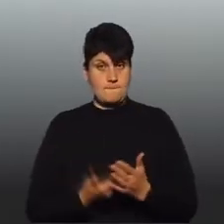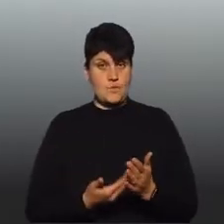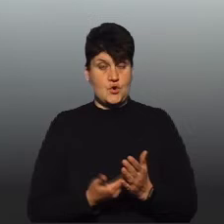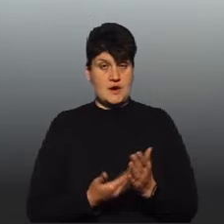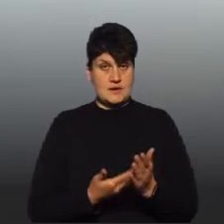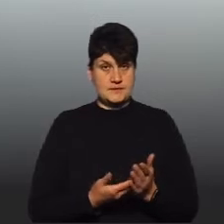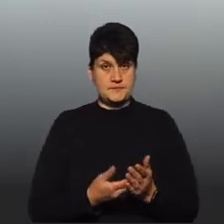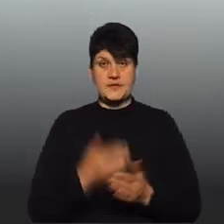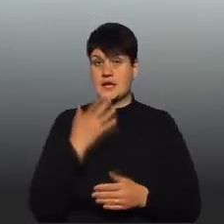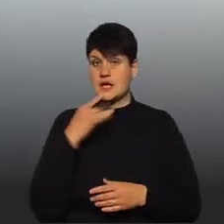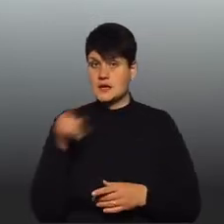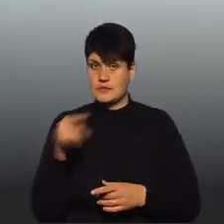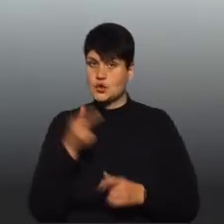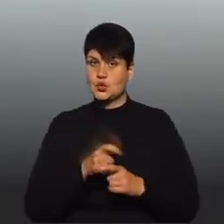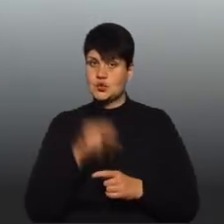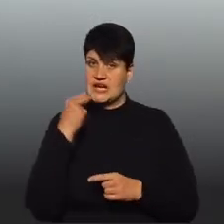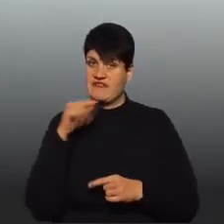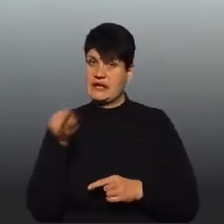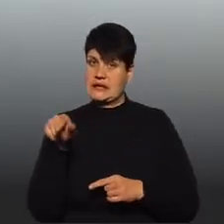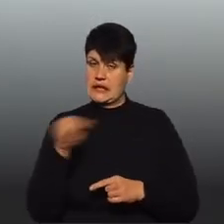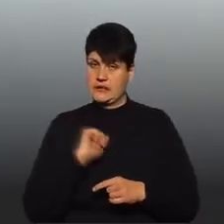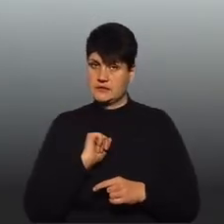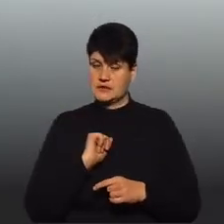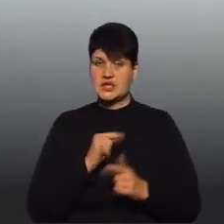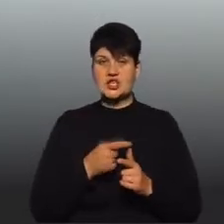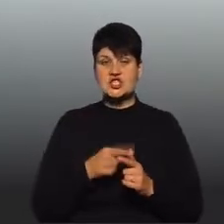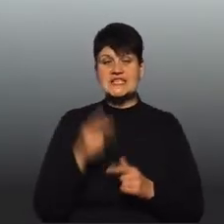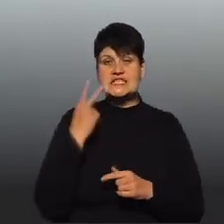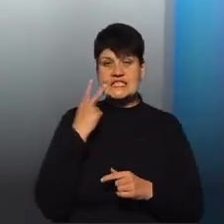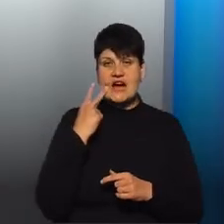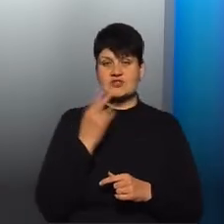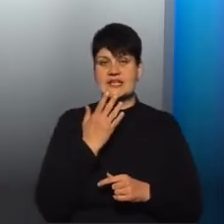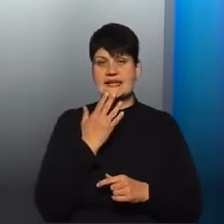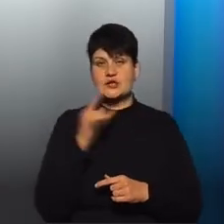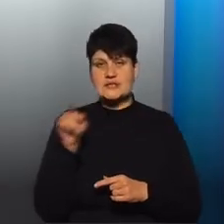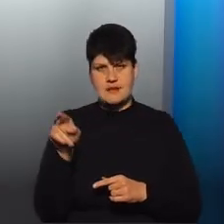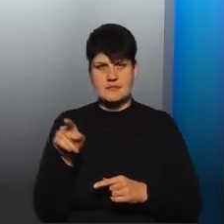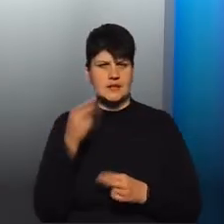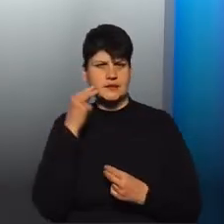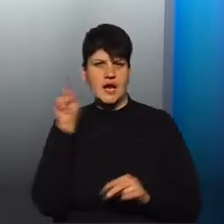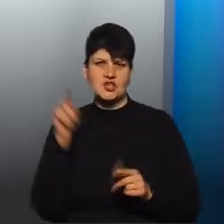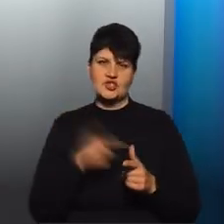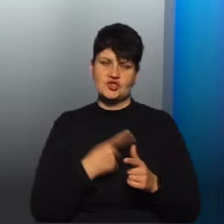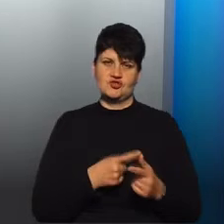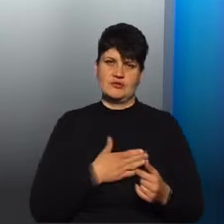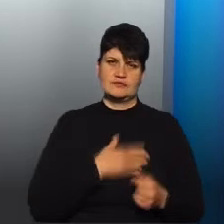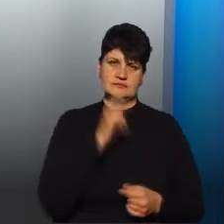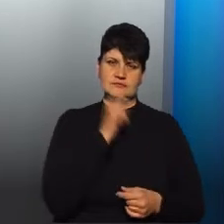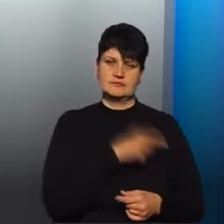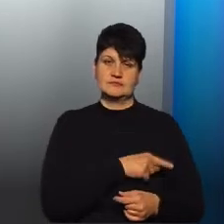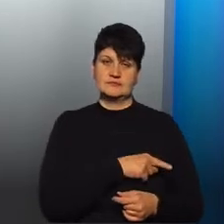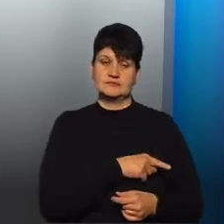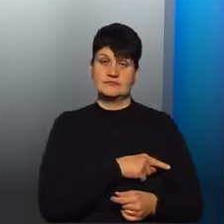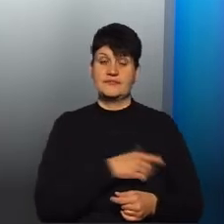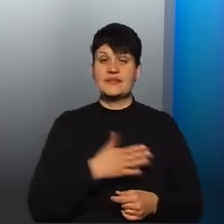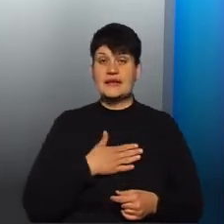дуже ефективний. Чи завжди імпортний і дорогий – це ефективний препарат? Ну, знову ж таки, повертаємося. На нашому